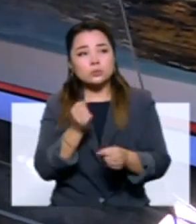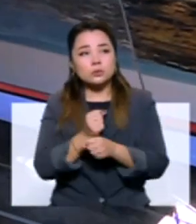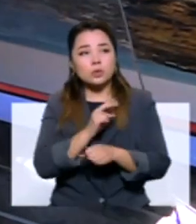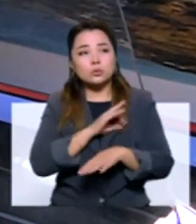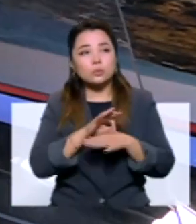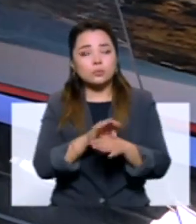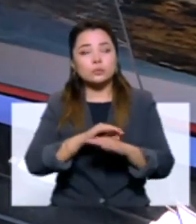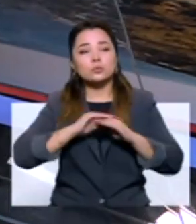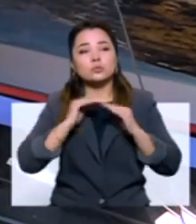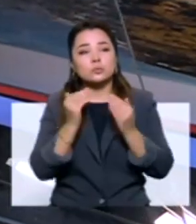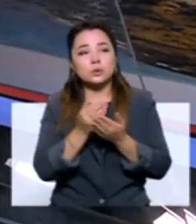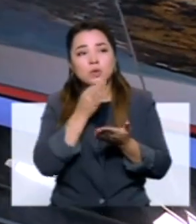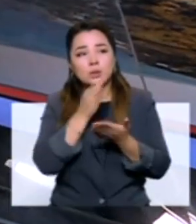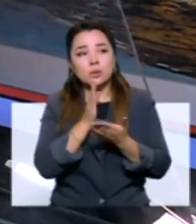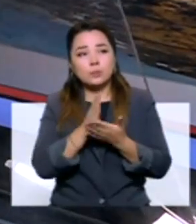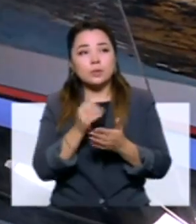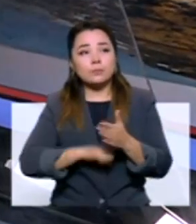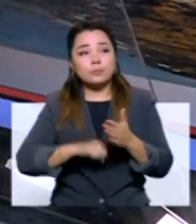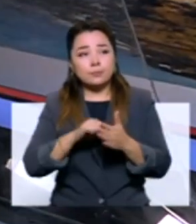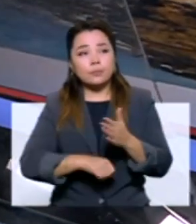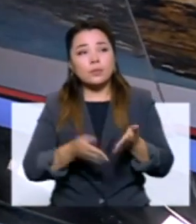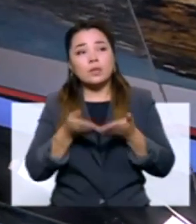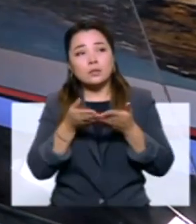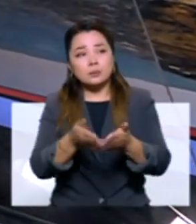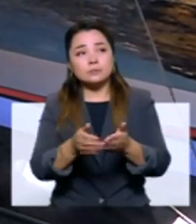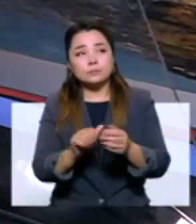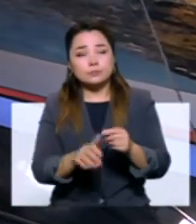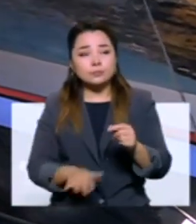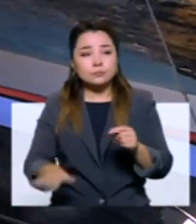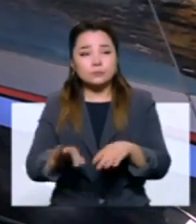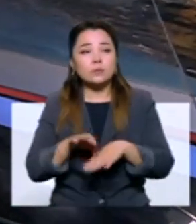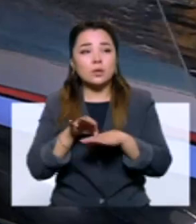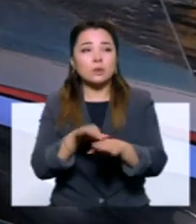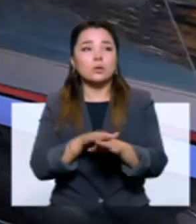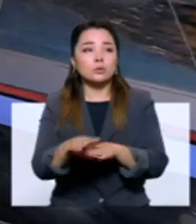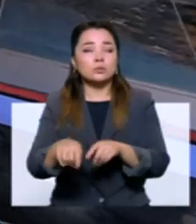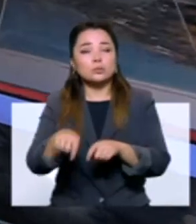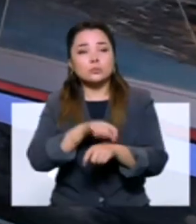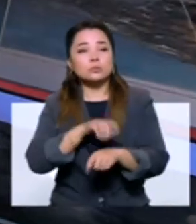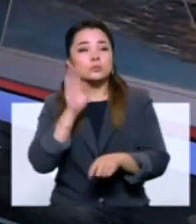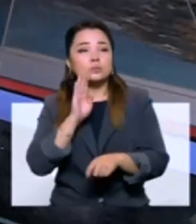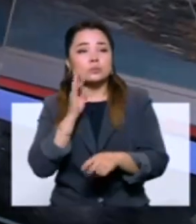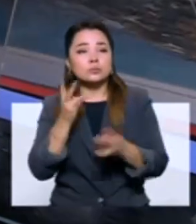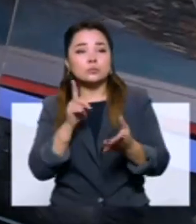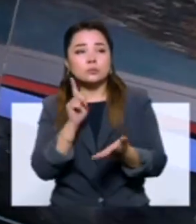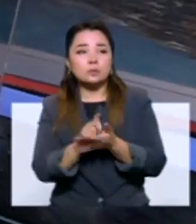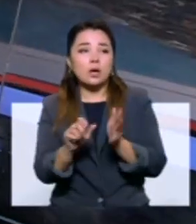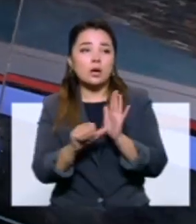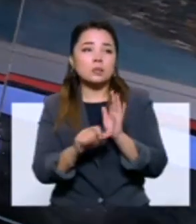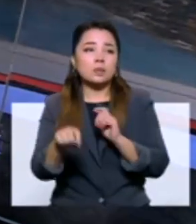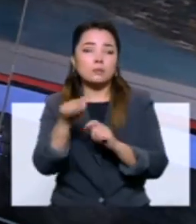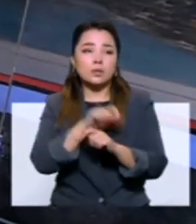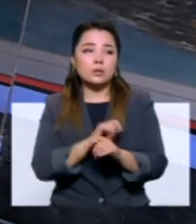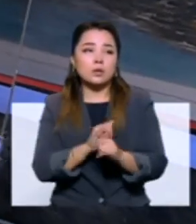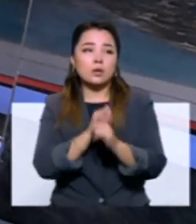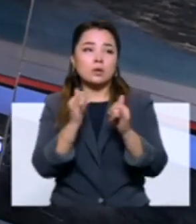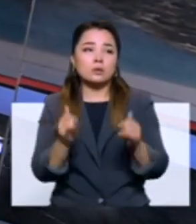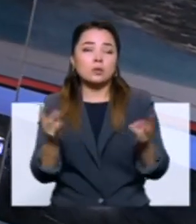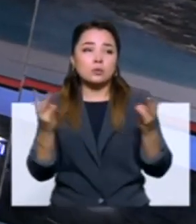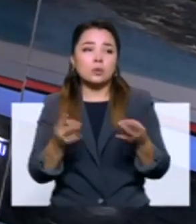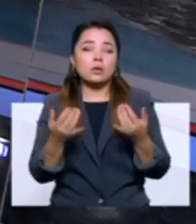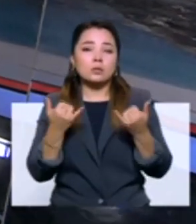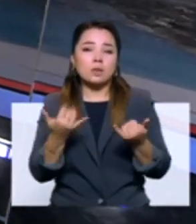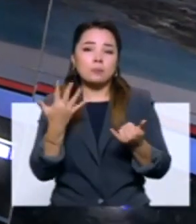жұмысы шектелгені белгілі болды. Себебі кеме жағаға дейін жету үшін судың тереңдігі кемінде 6 метрден асуы керек.